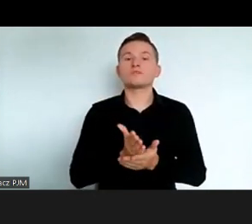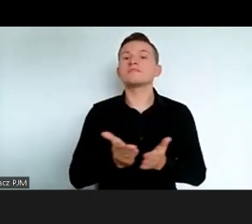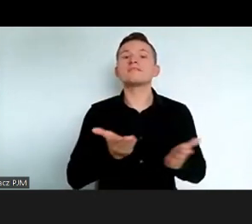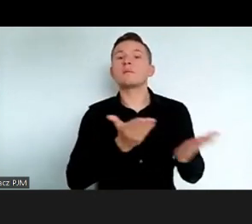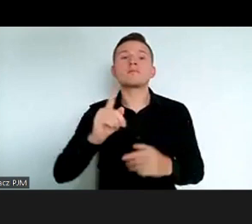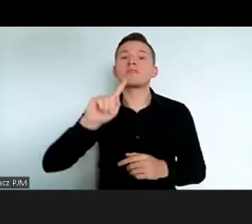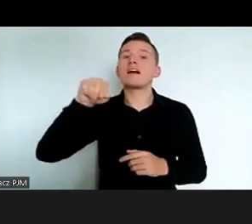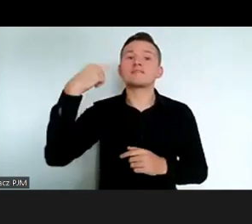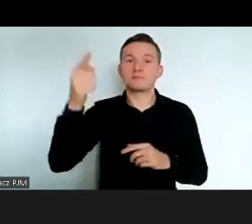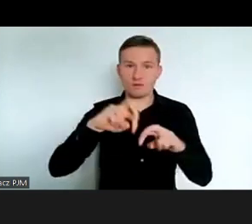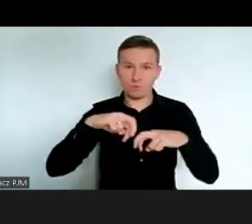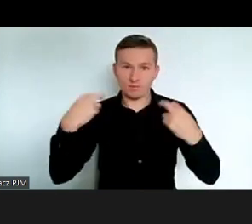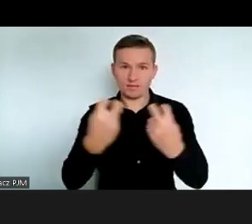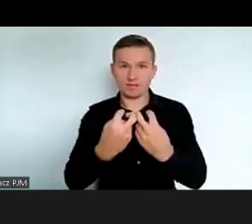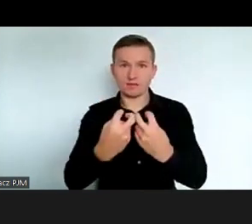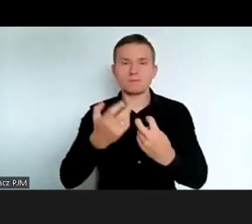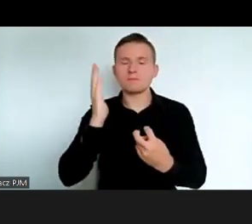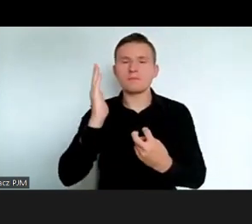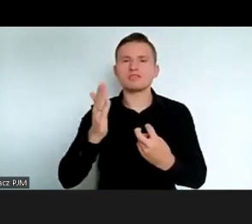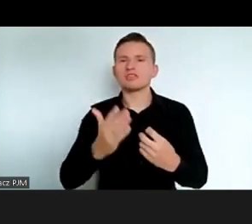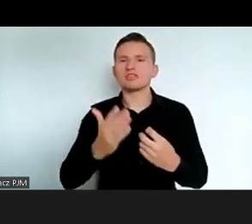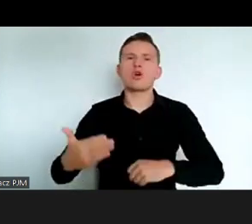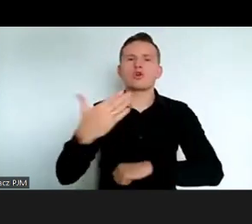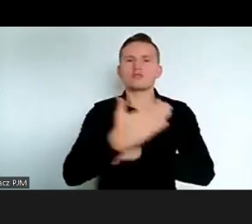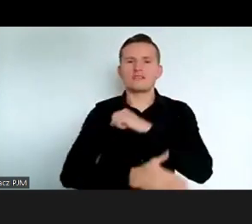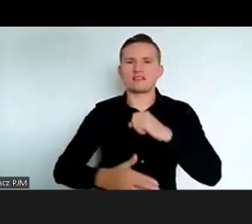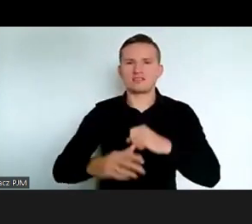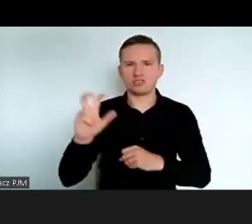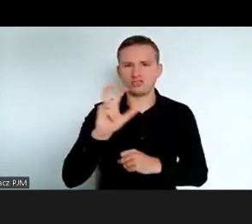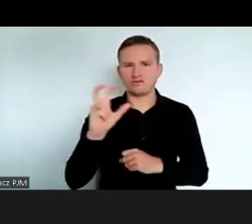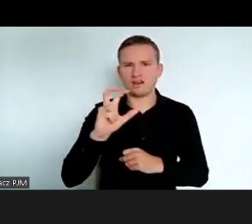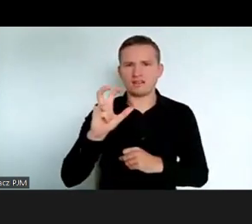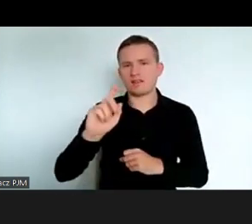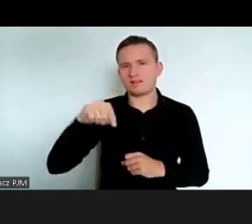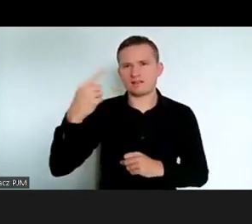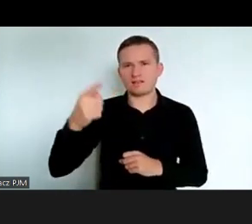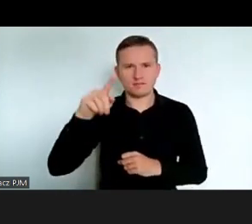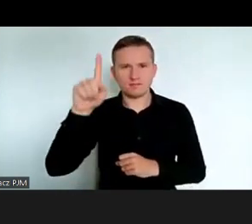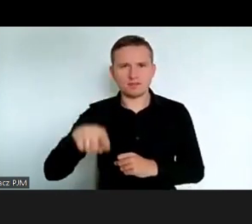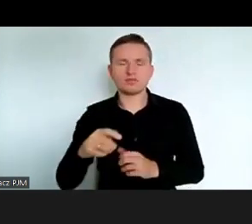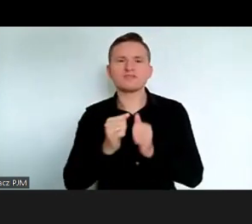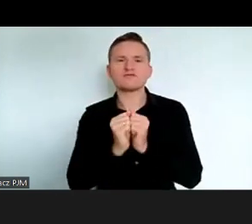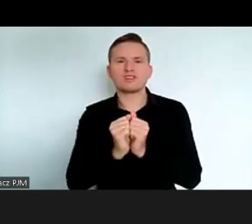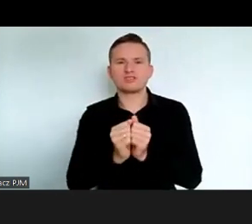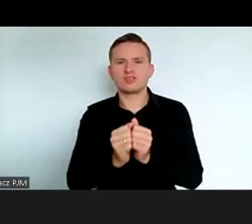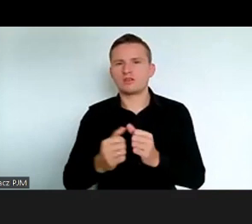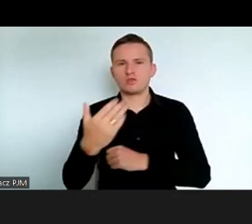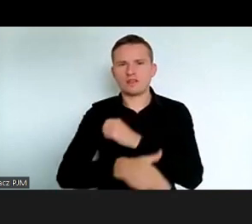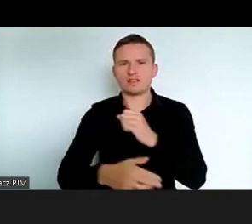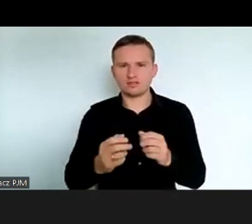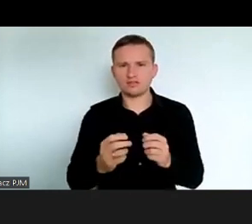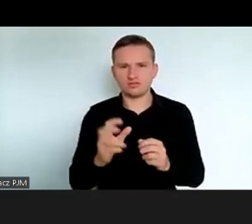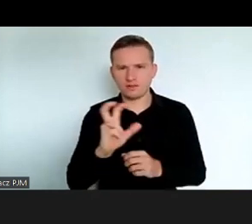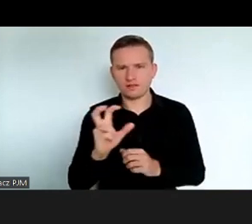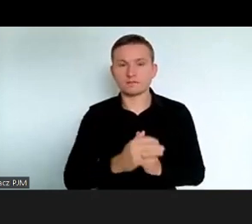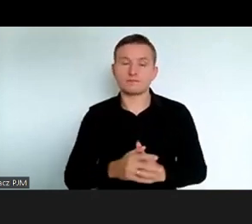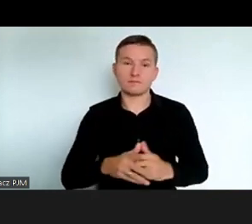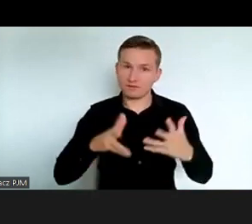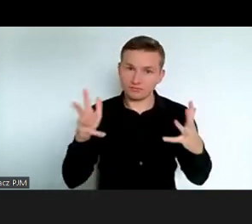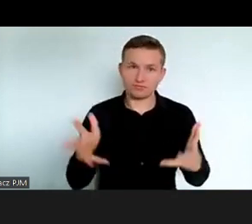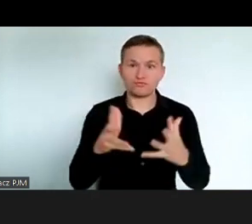które odbędzie się w ostatni czwartek kolejnego miesiąca, czyli września. Zachęcam do śledzenia